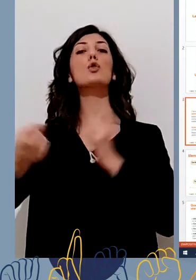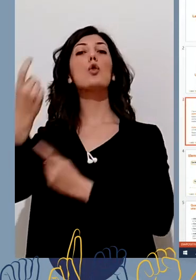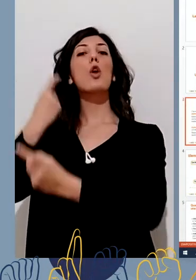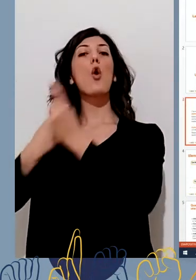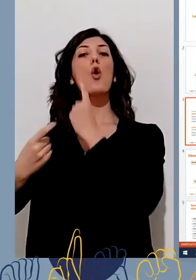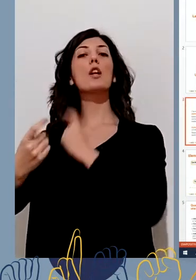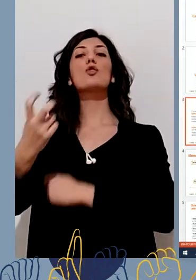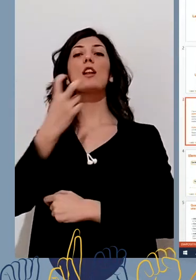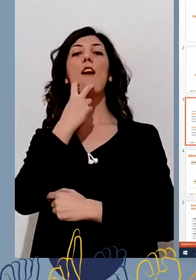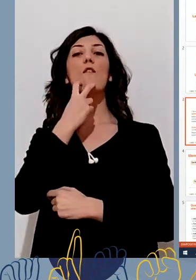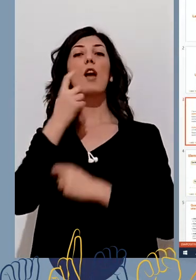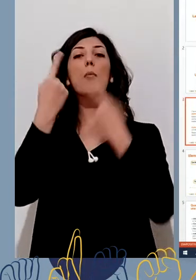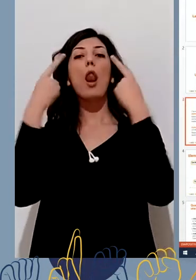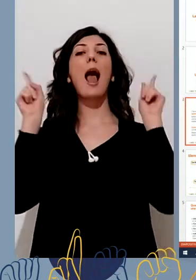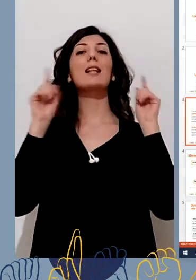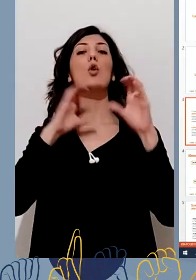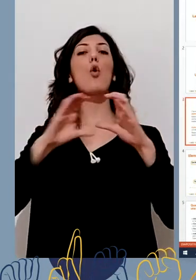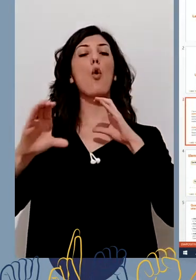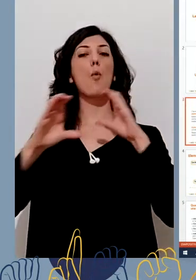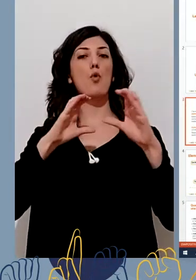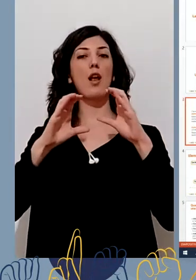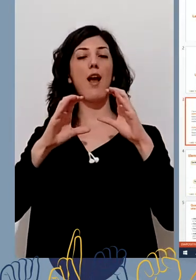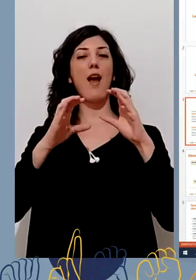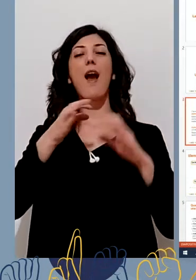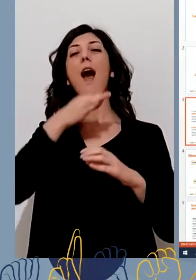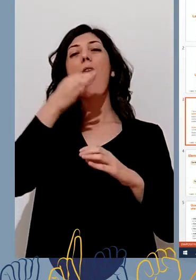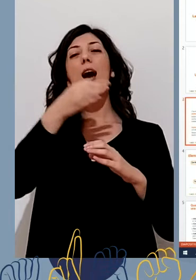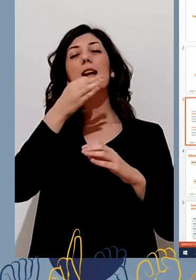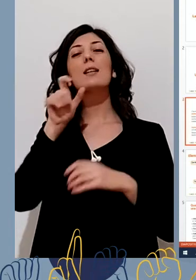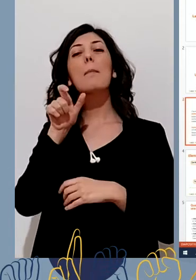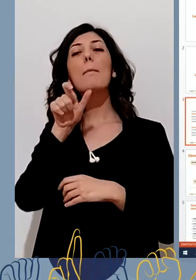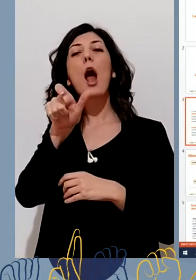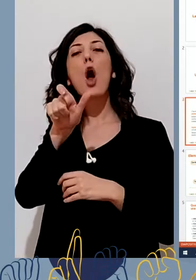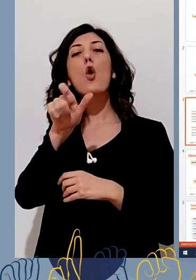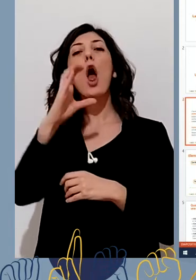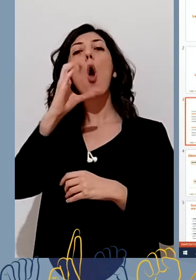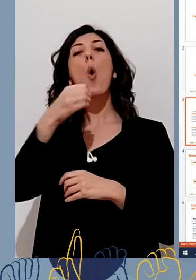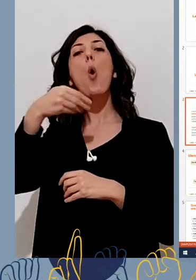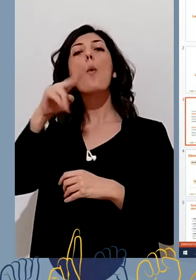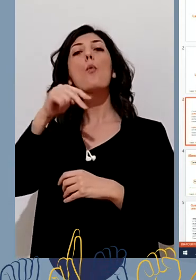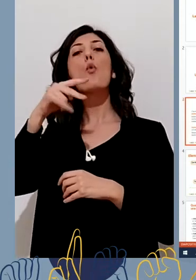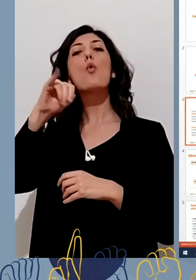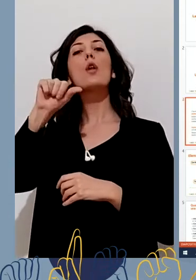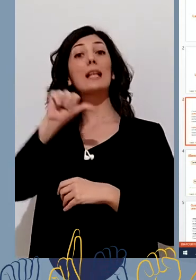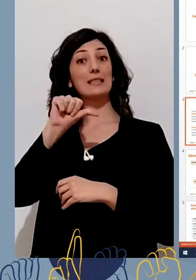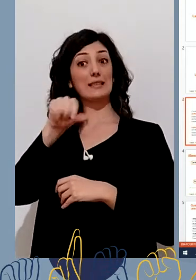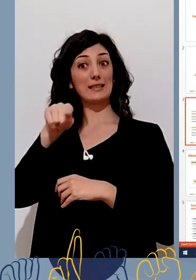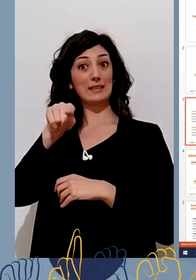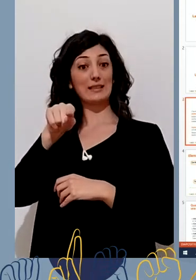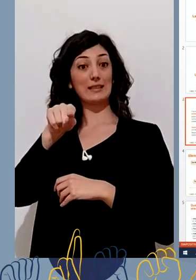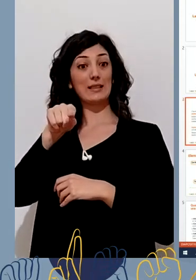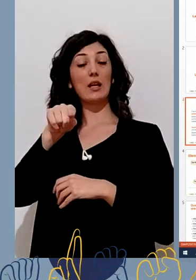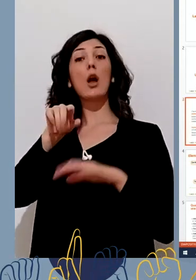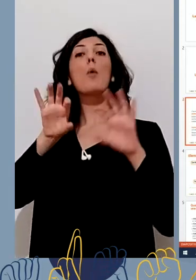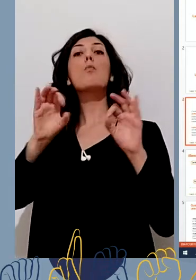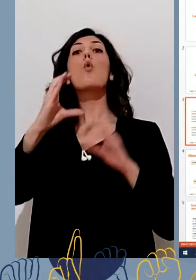comunicare, ovvero l'estensione semantica della parola communis, che viene composta dalla preposizione cum,